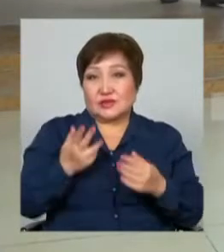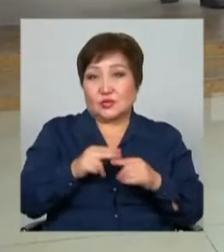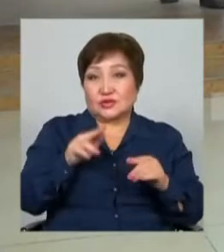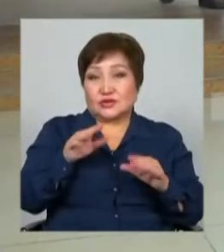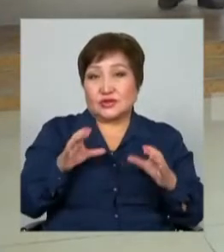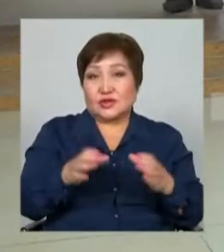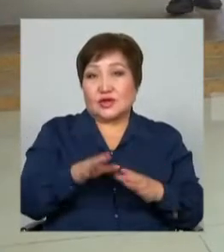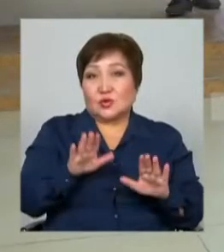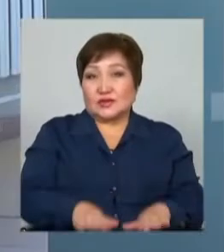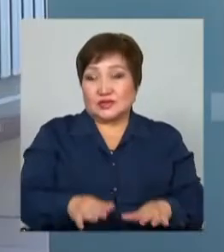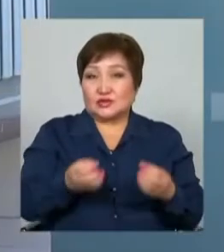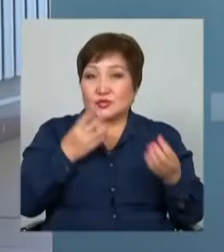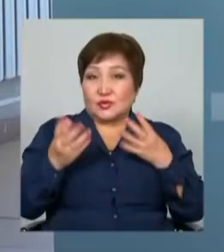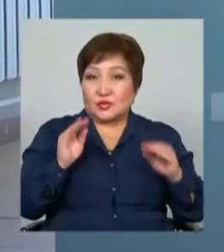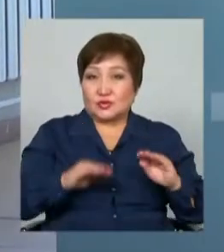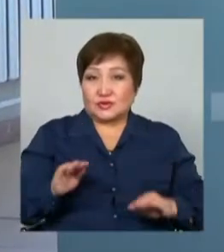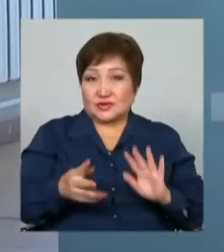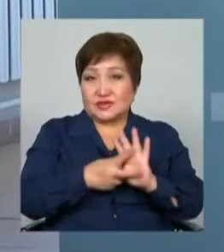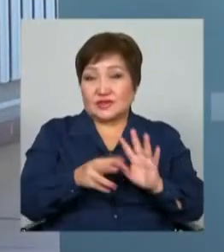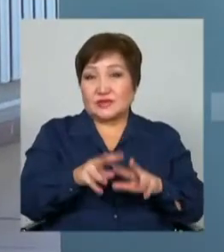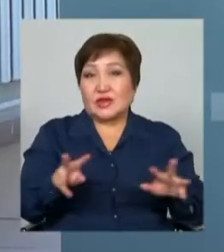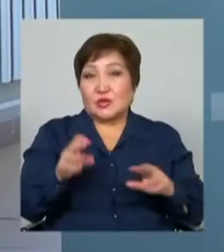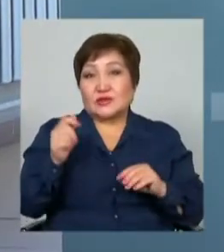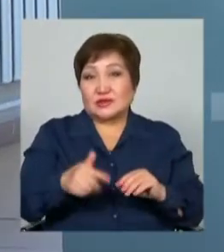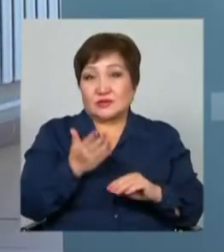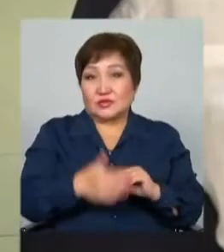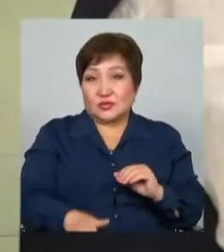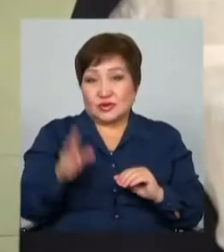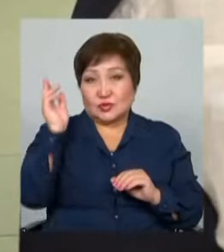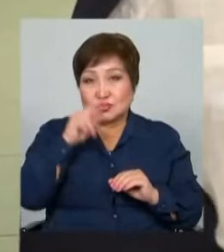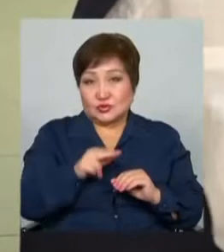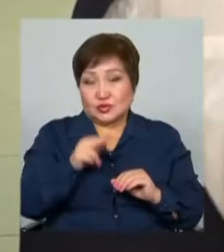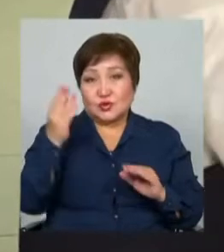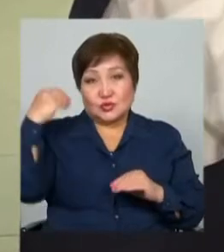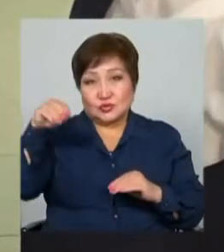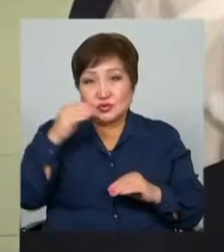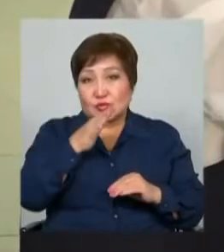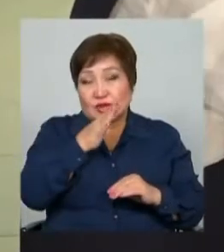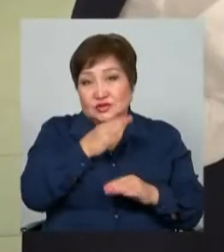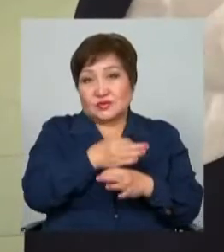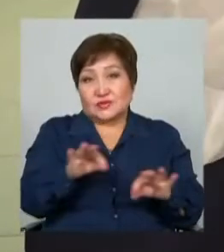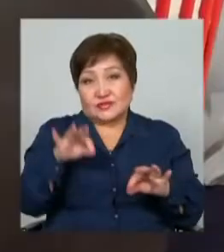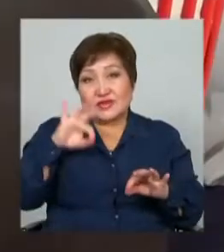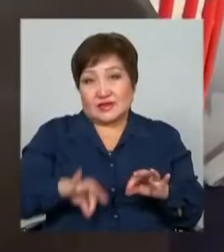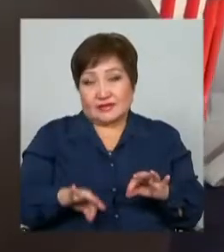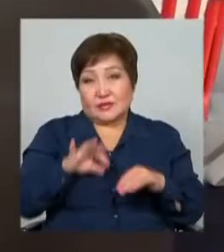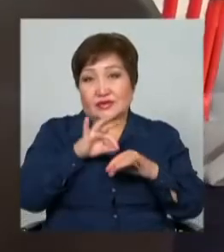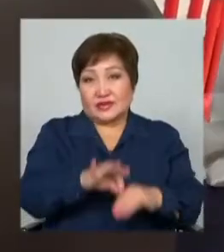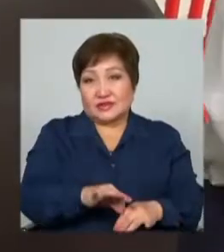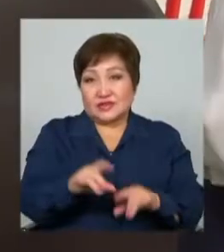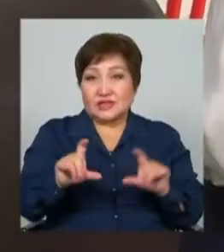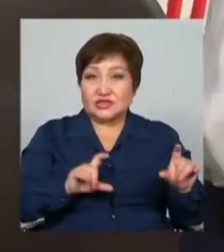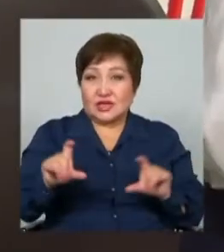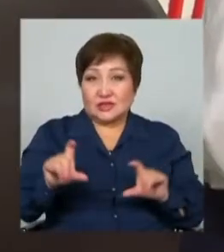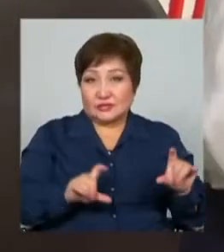көріктендіру үшін 8 миллион теңге бөлінген айтады. Ал оқушылардың үзілістегі уақыттарын тиімді өткізіп, сергек жүрулері үшін шахмат, тоғызқұмалақ ойнайтын